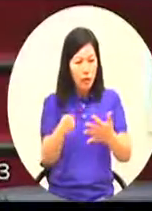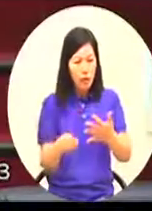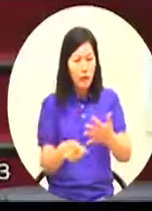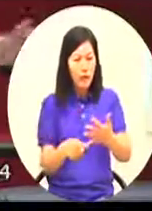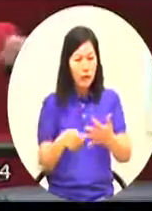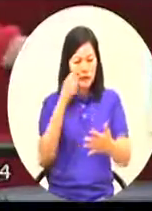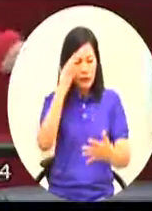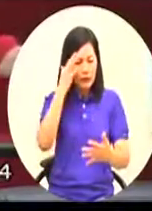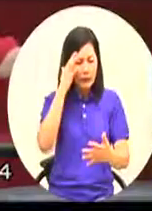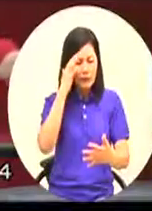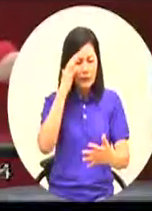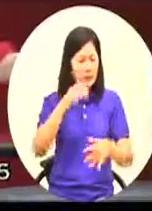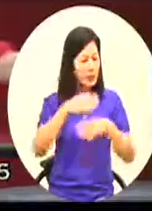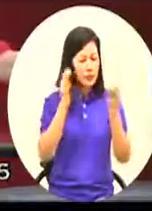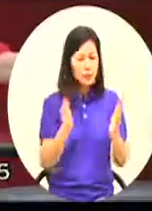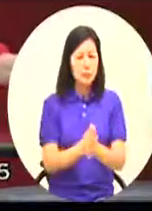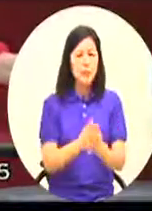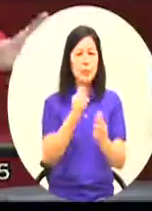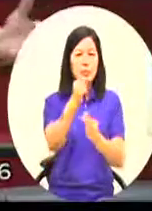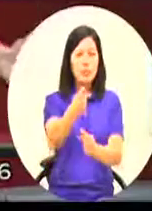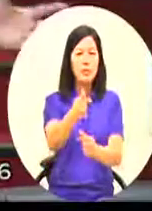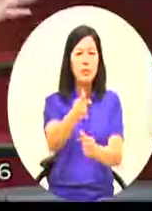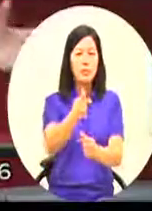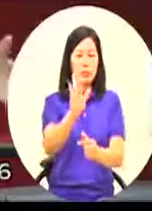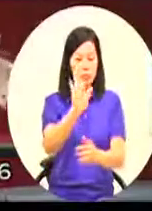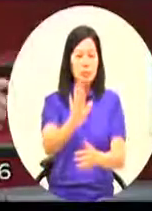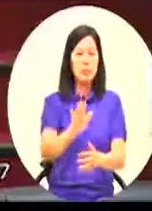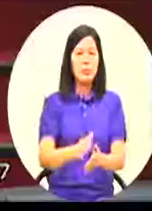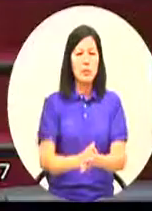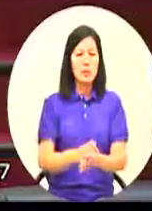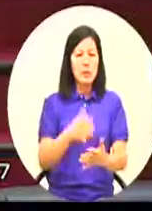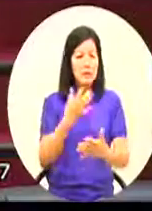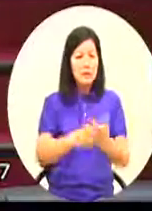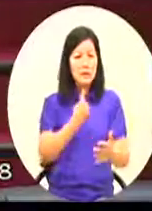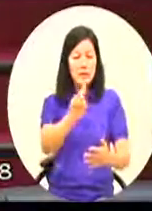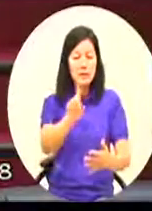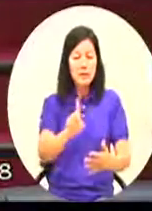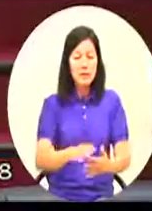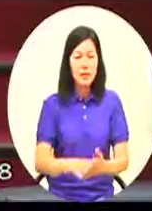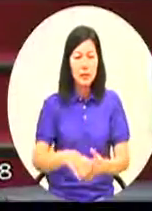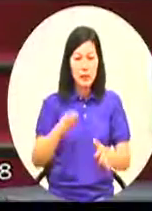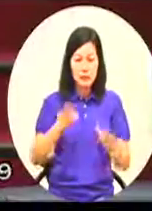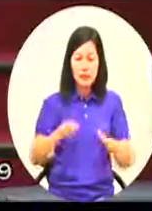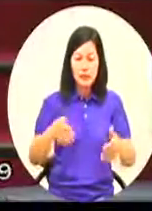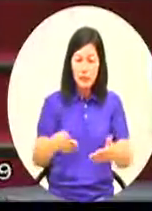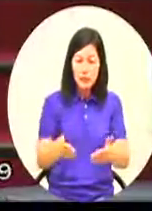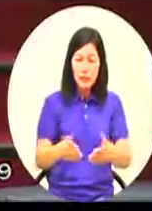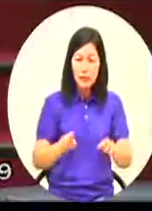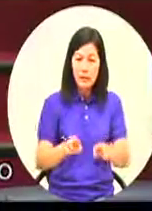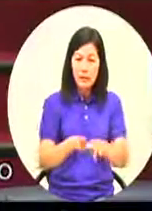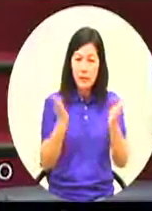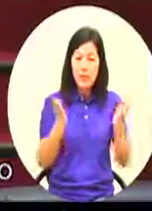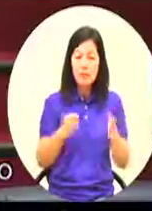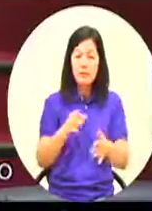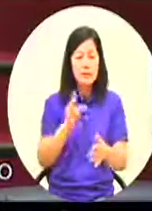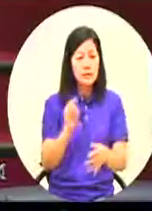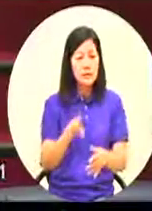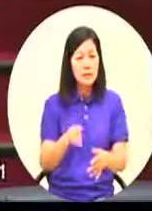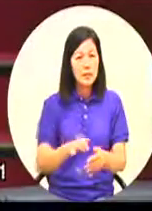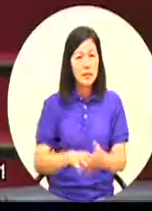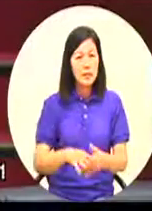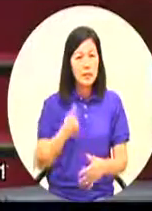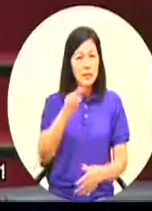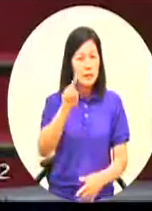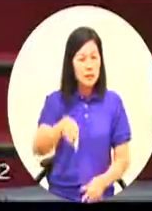的，都已经有了，都已经现在只剩下什么时候执行。有今年有1120万的经